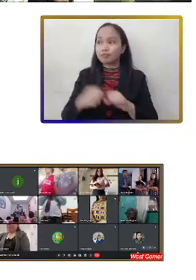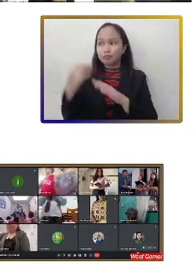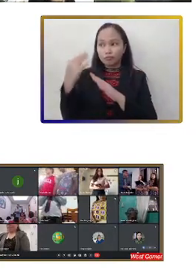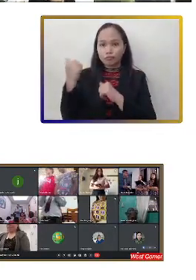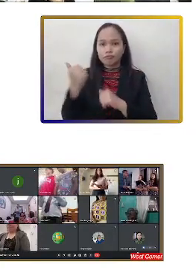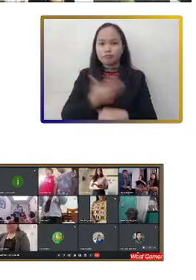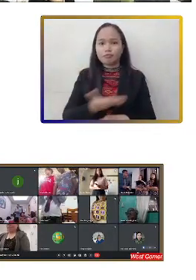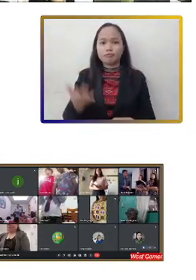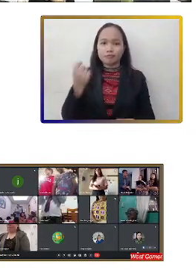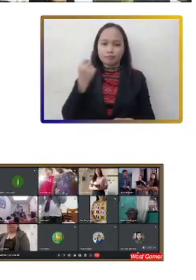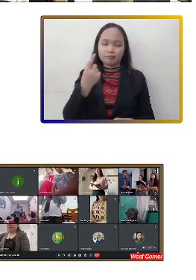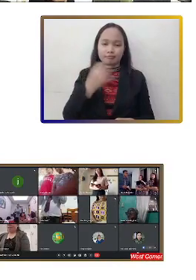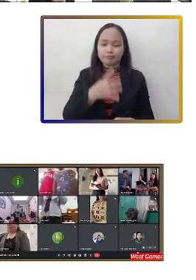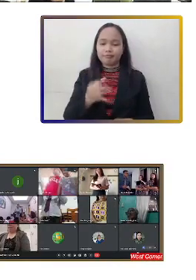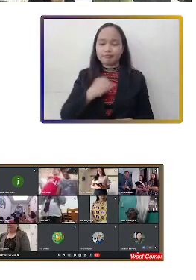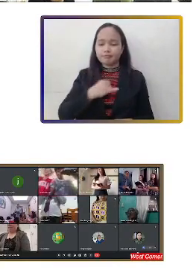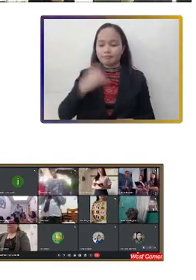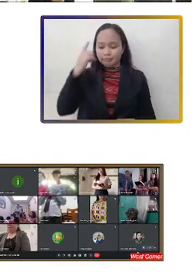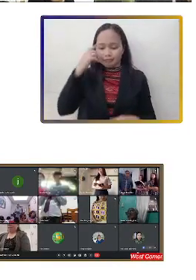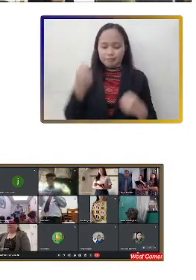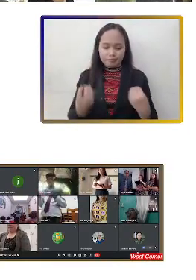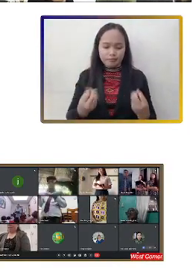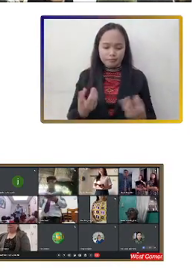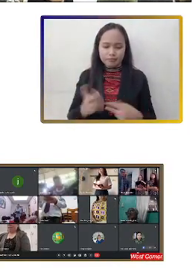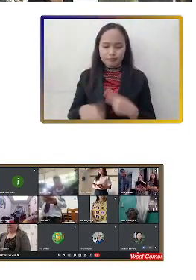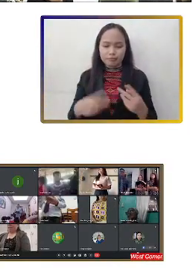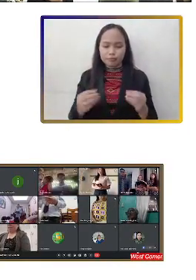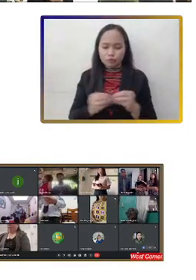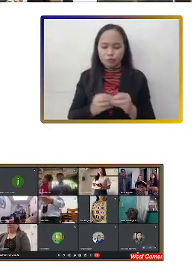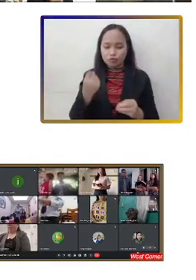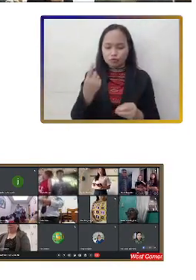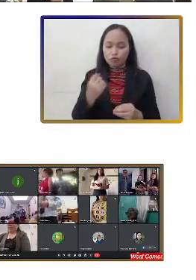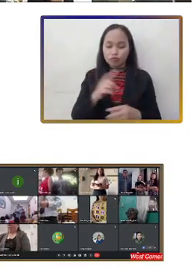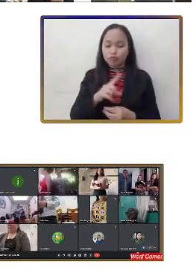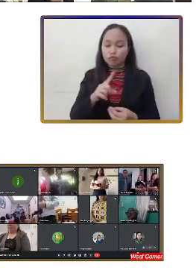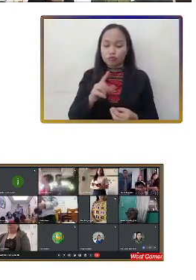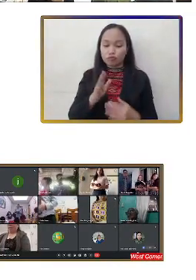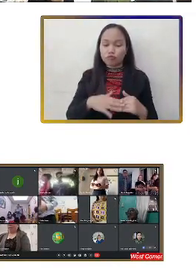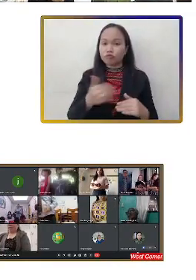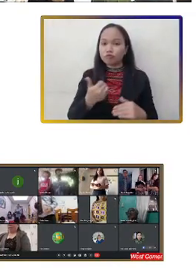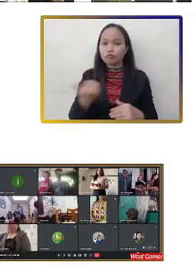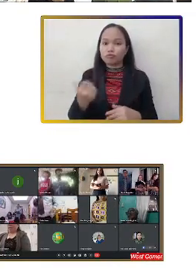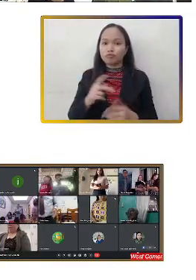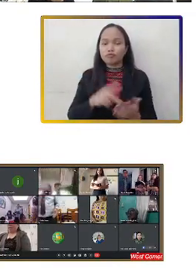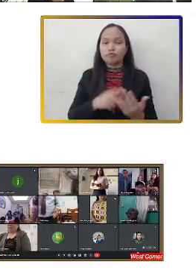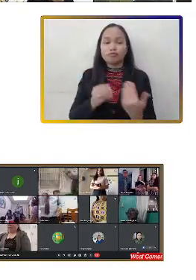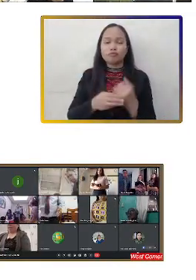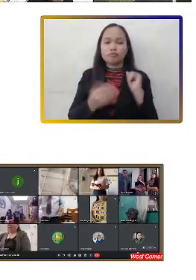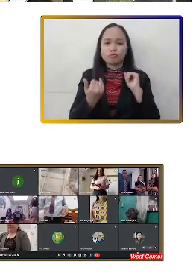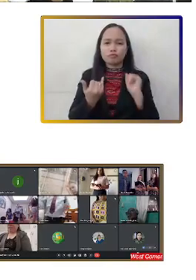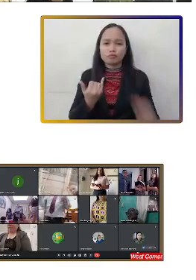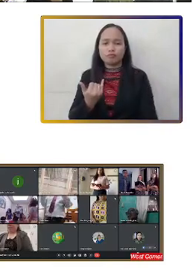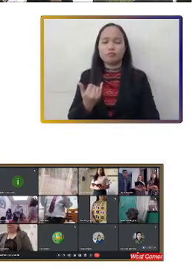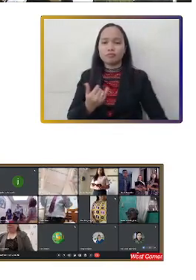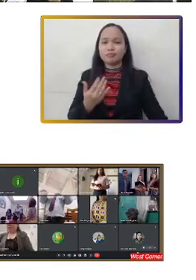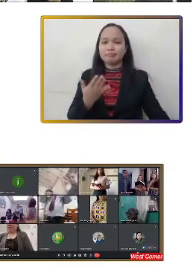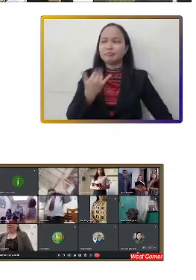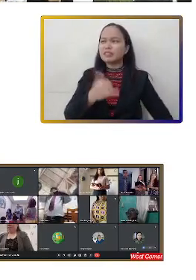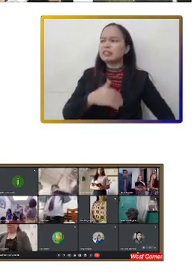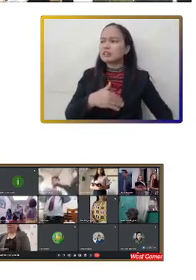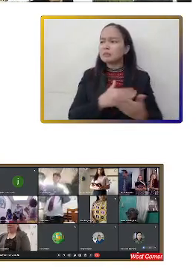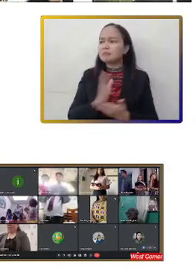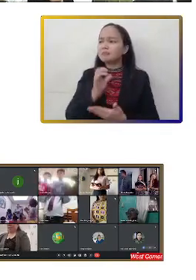that. And I think mas marami makakapakinig dito kaysa sa programa kasi yung iba kung kunti lamang ang nag-tune